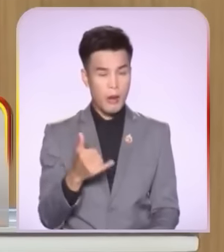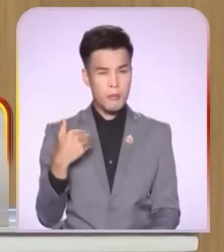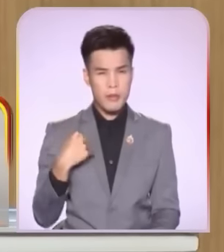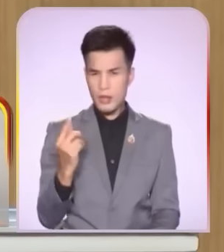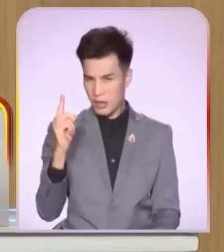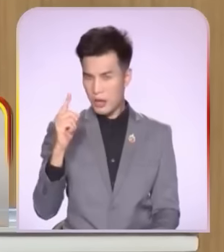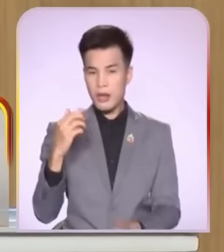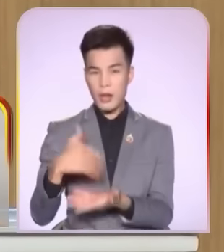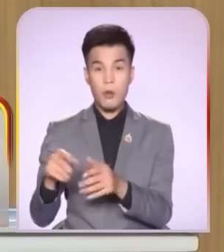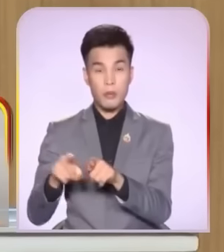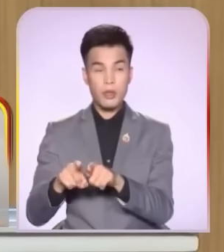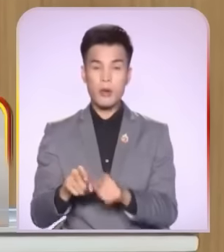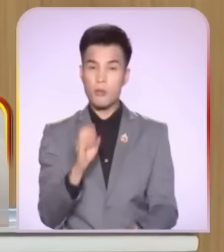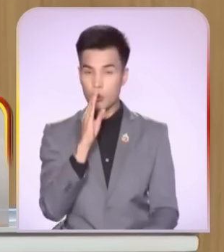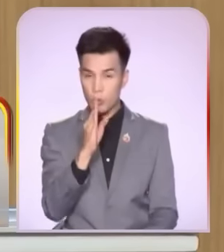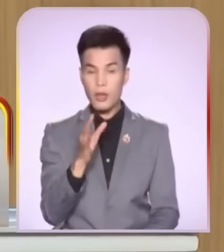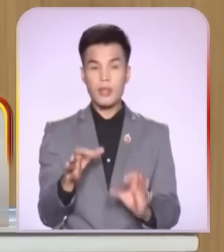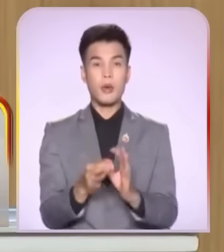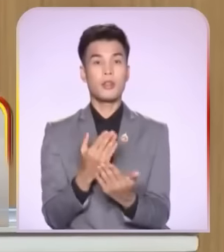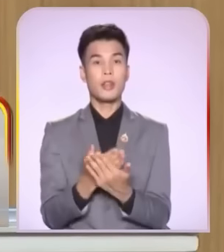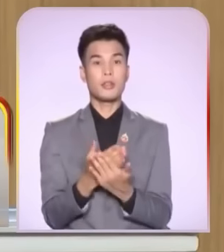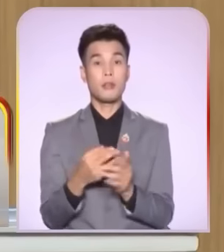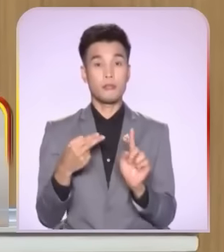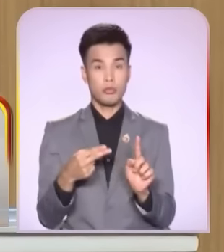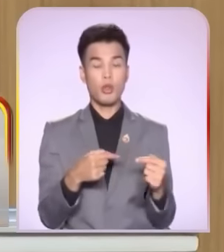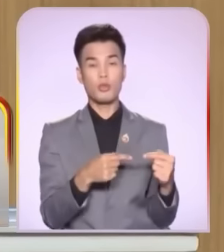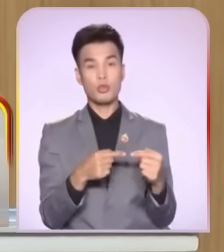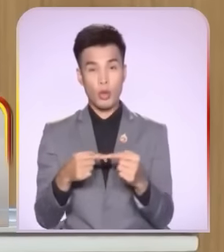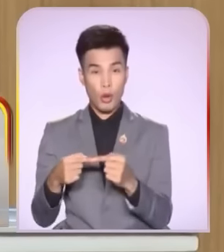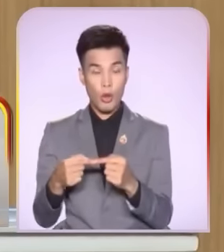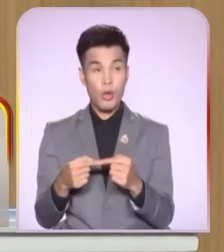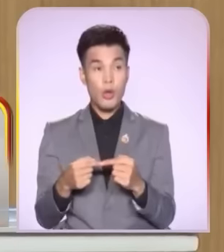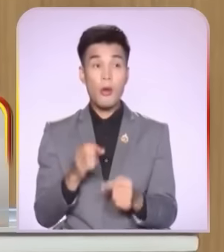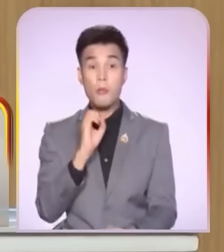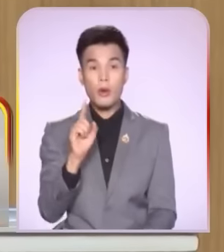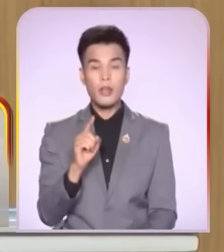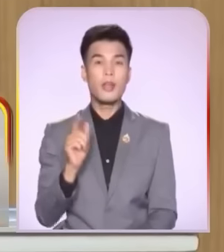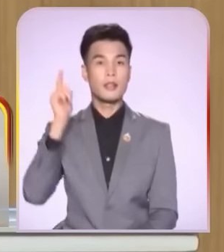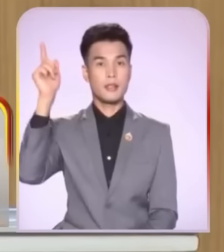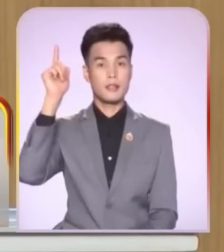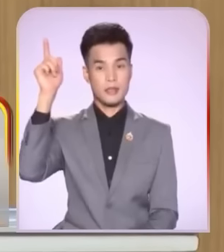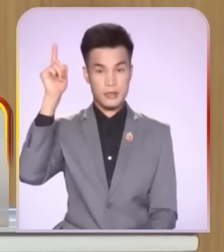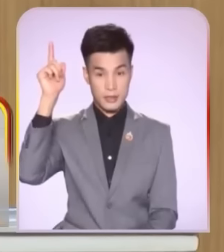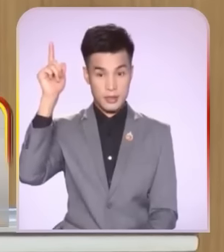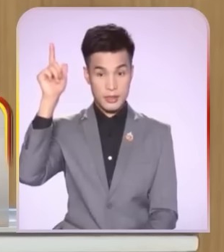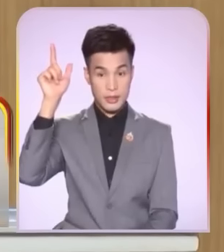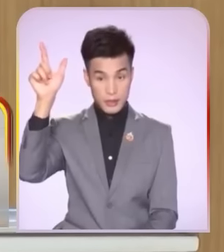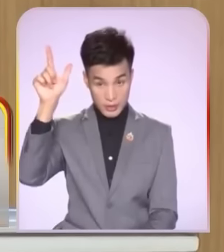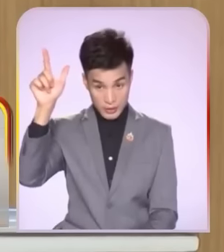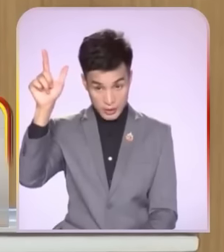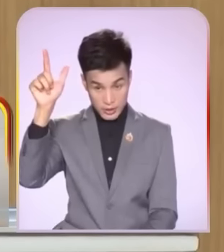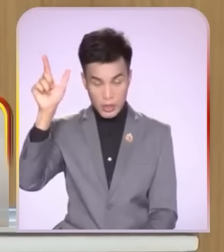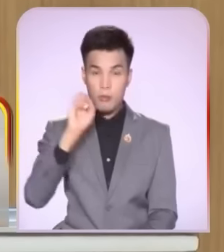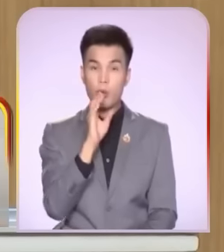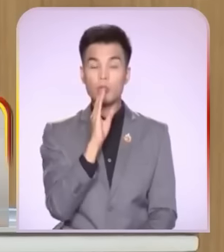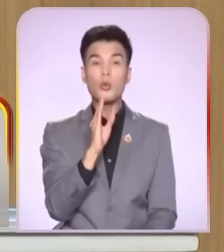านนึงออกมาพูดเรื่องนี้เหมือนกันยืนยันเรื่องดิจิทัลวอลเล็ตมันจะได้ต่อเนื่องกันไปนะคะคุณทักษิณชินวัตรบอกว่